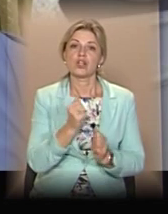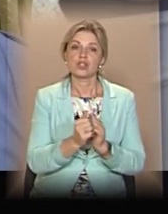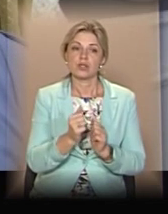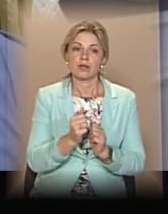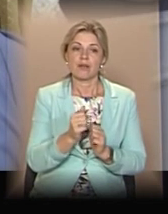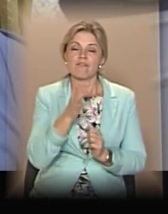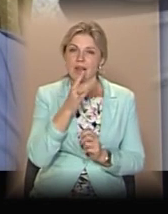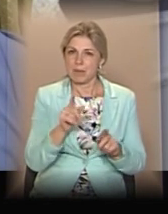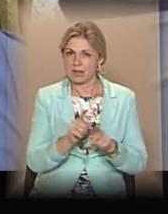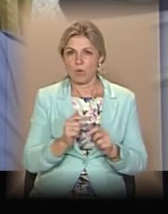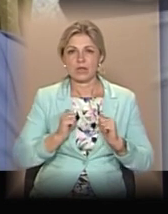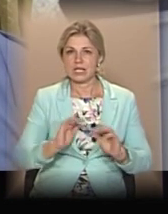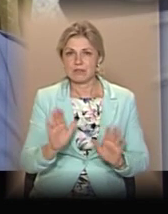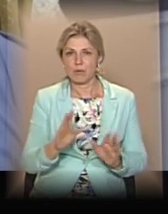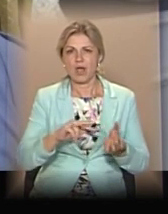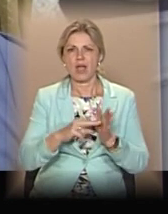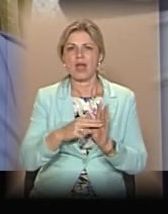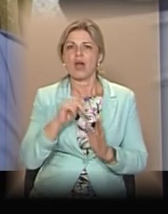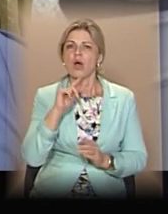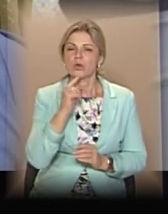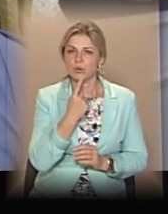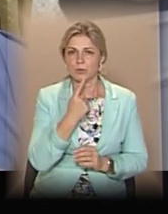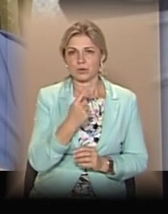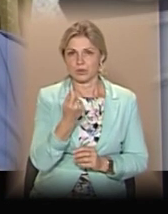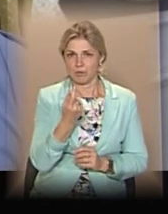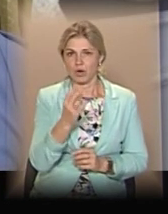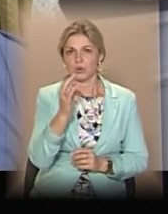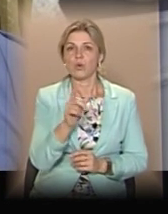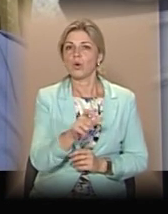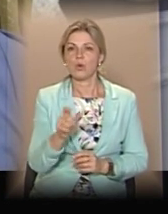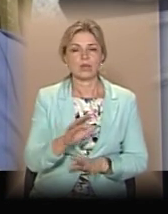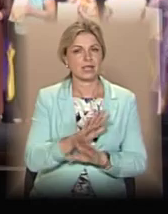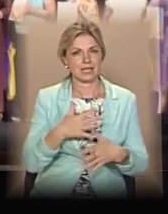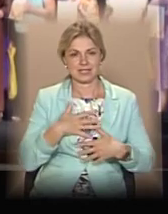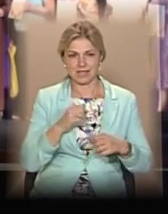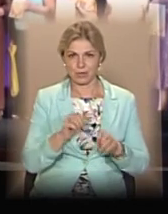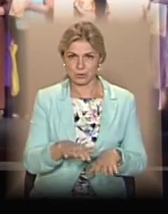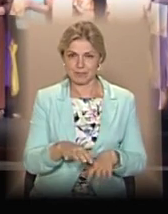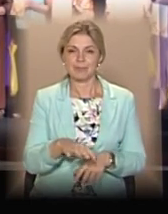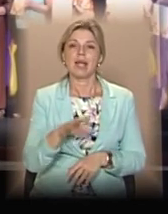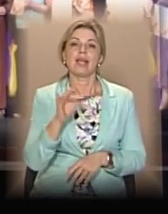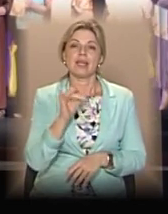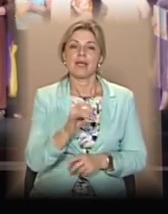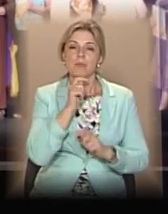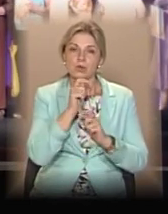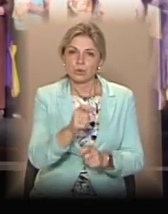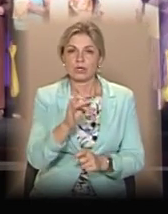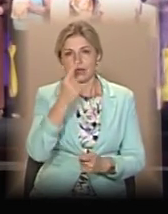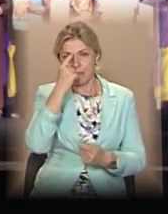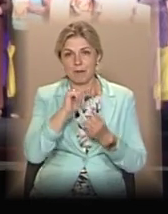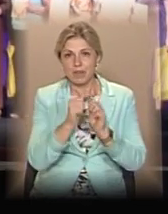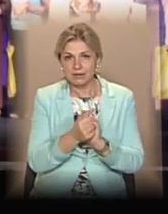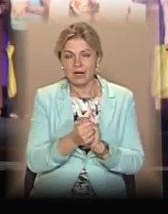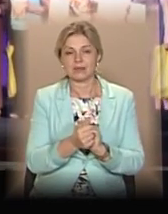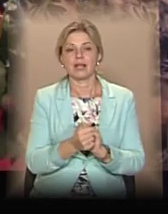такий неспокійний, і економічно ми трошки, але ж люди не здаються. Пам'ятати та дарувати свою увагу і турботу